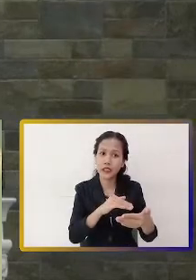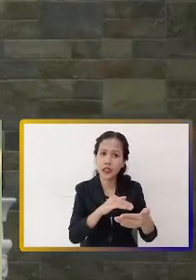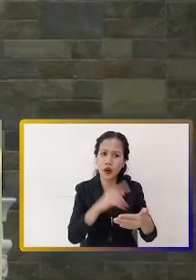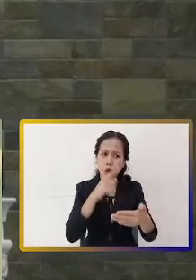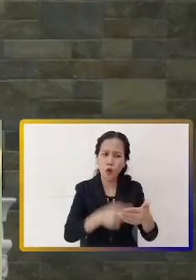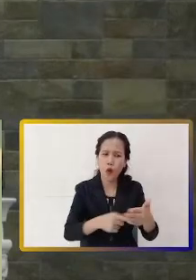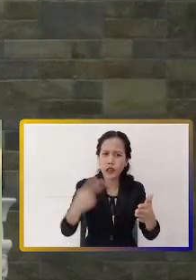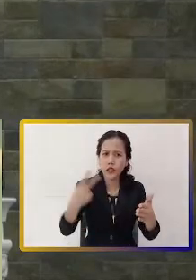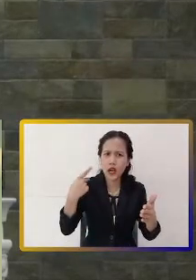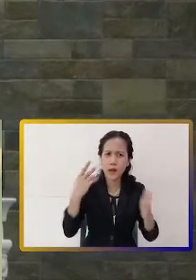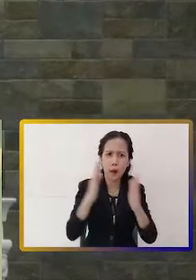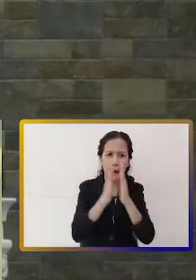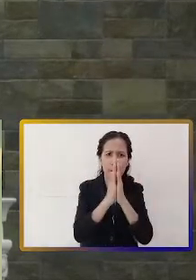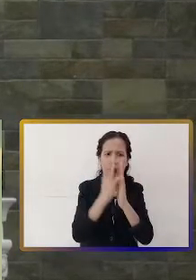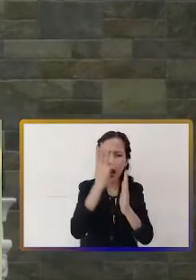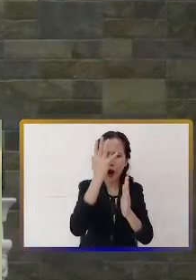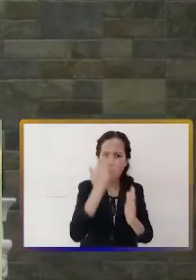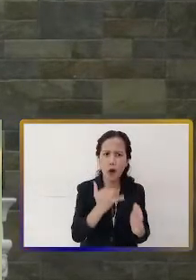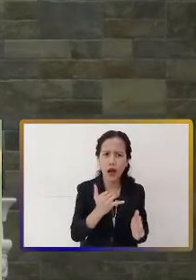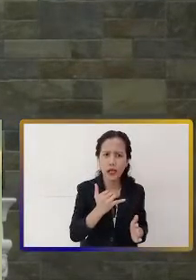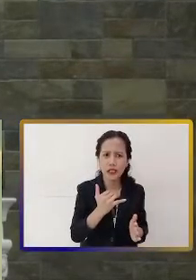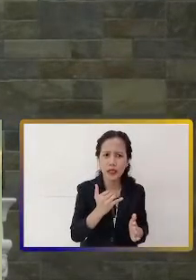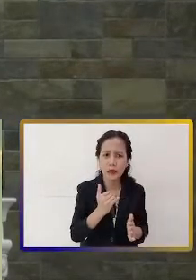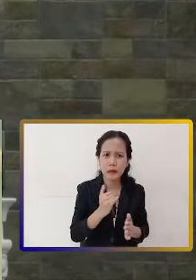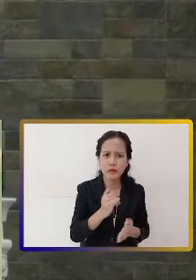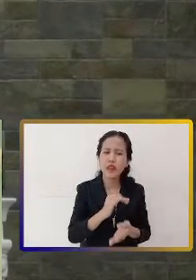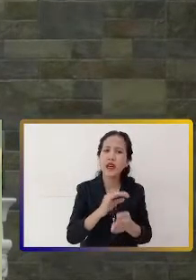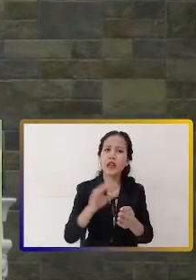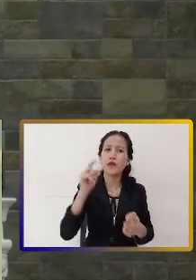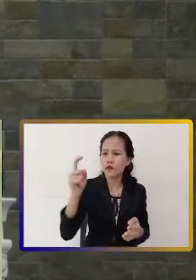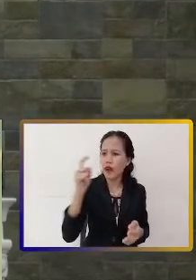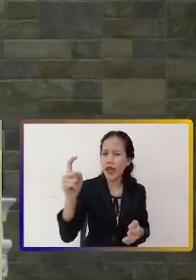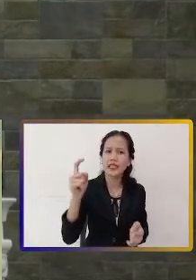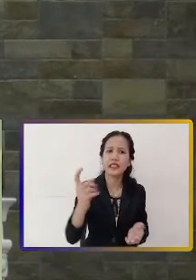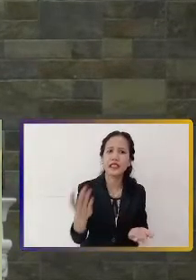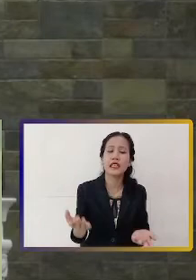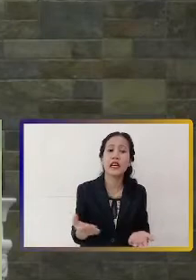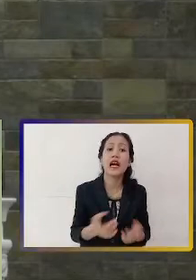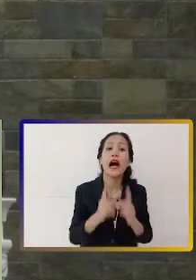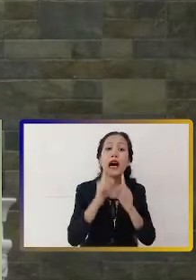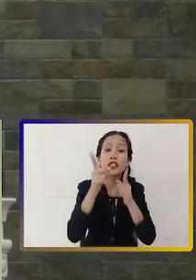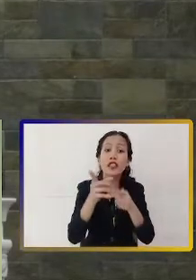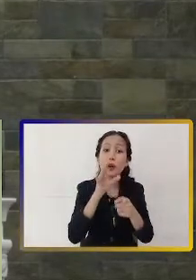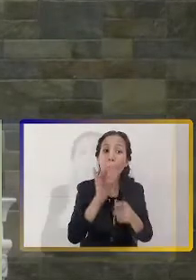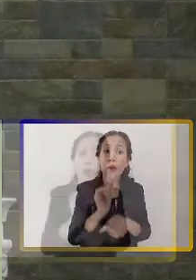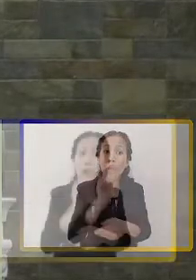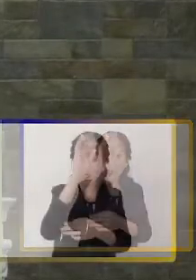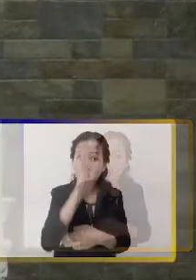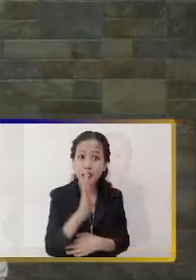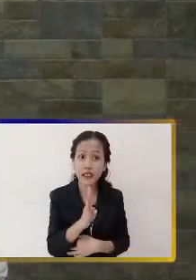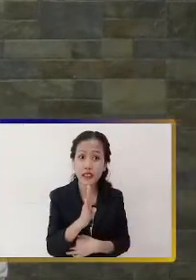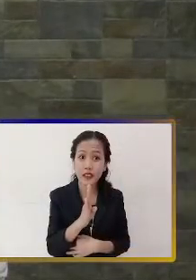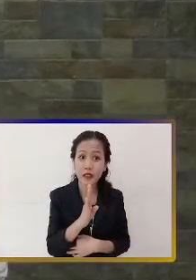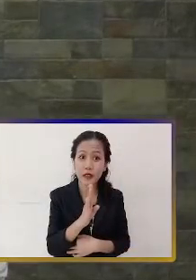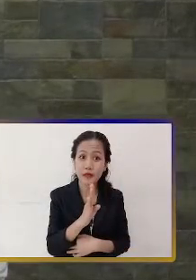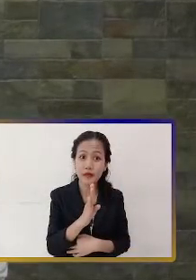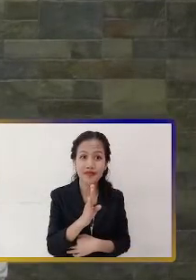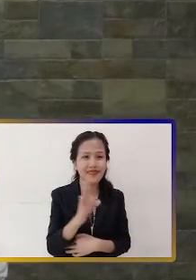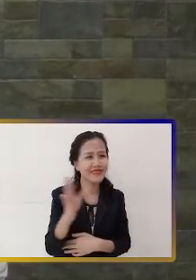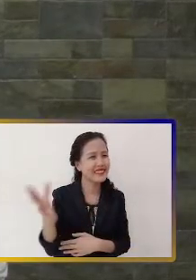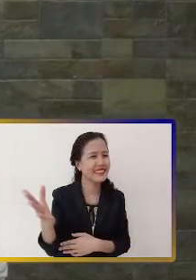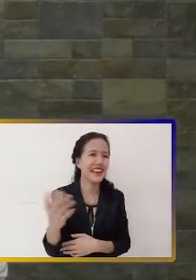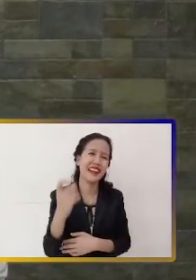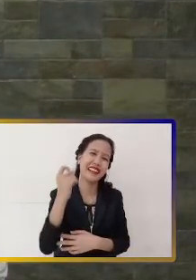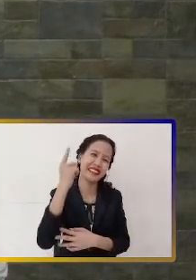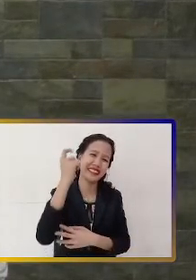panalangin na ito, bakit naging paborito at mabilis na sinagot ng Panginoon. Kapatid, I'm telling you, you will love this. You will